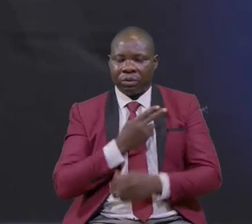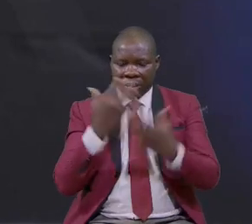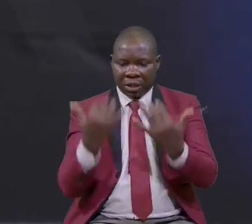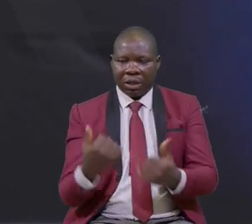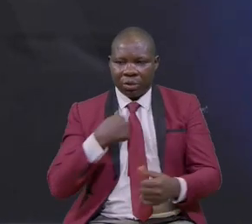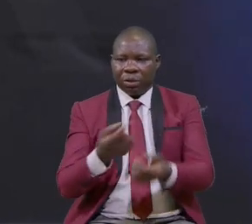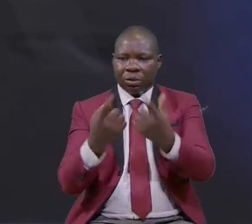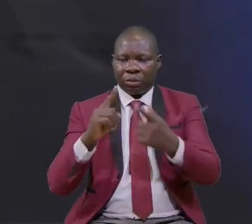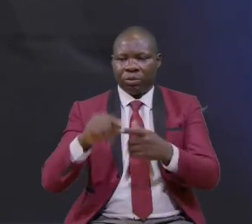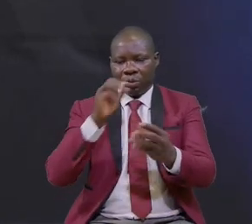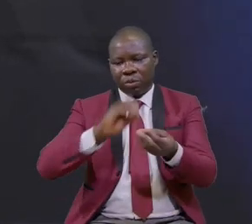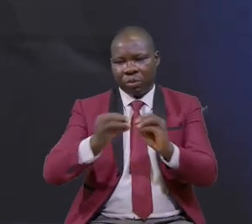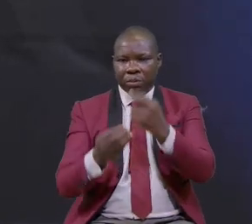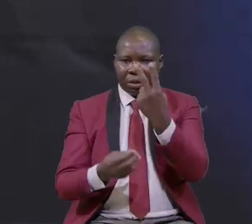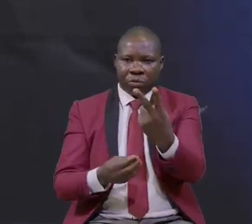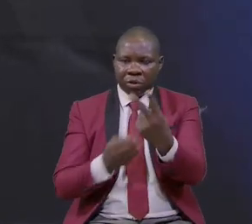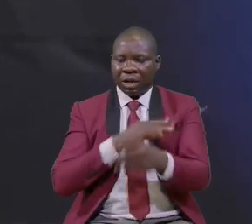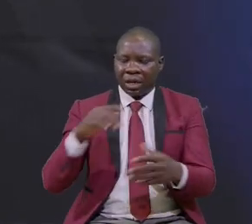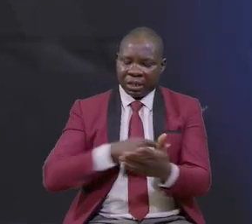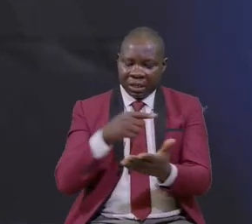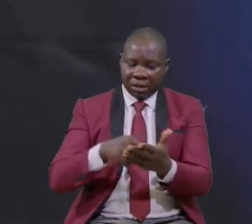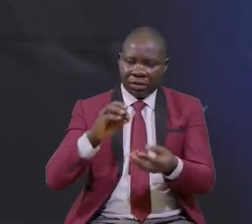deuxième point, et ce deuxième point, c'est